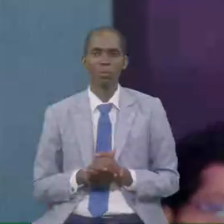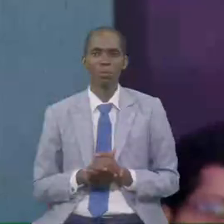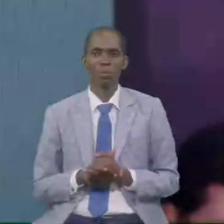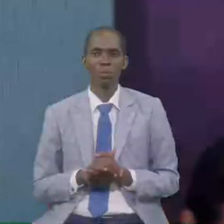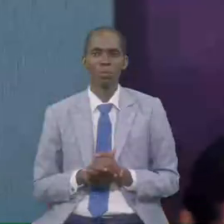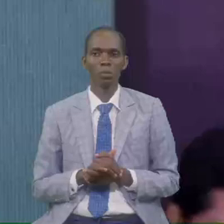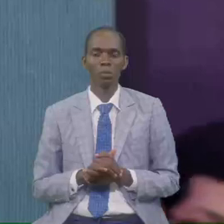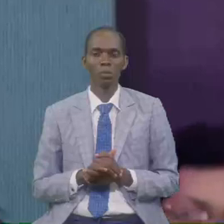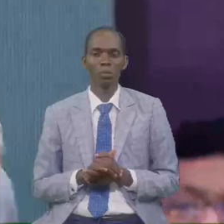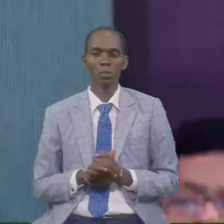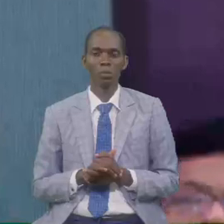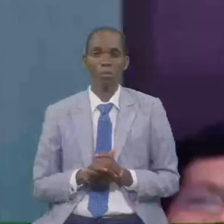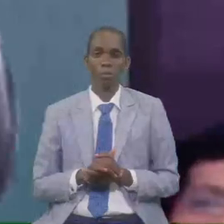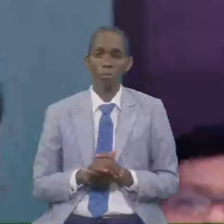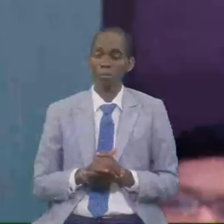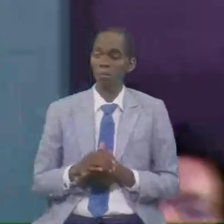faire attention.